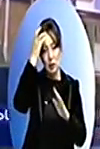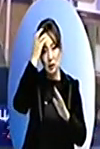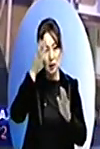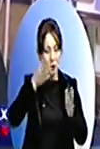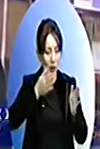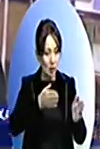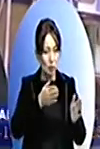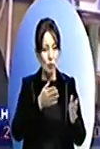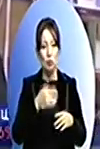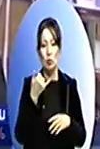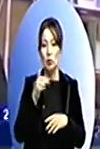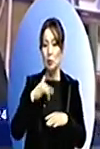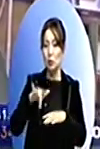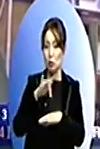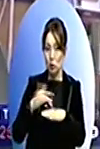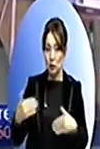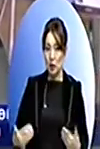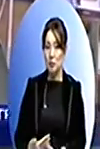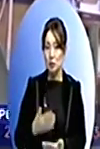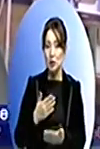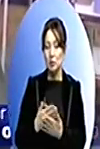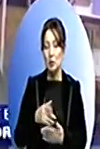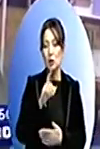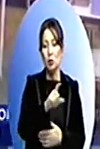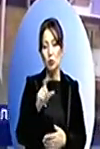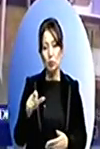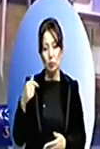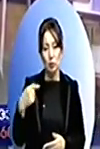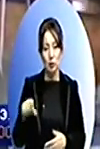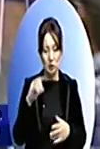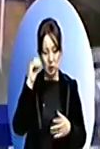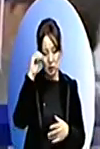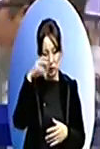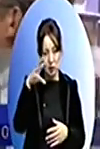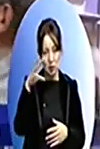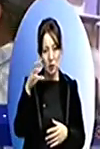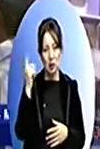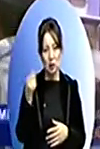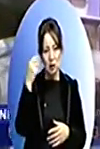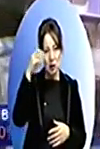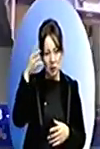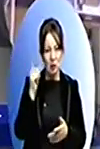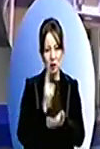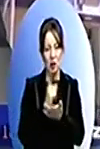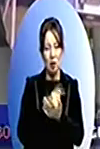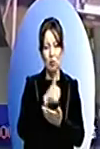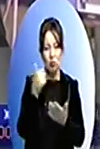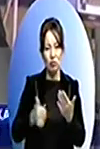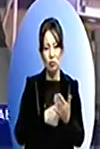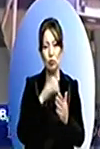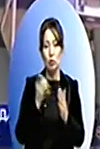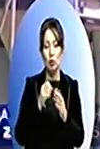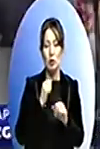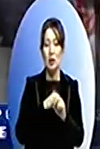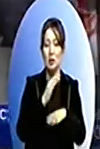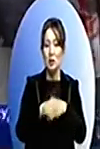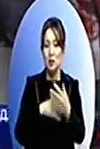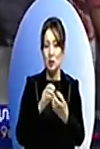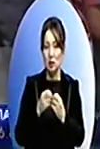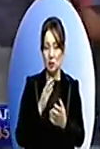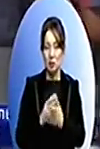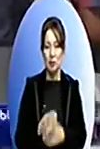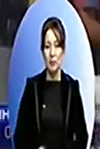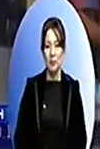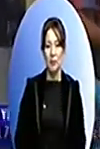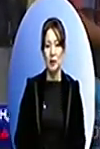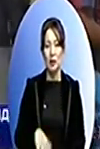одоо Улаанбаатар хотод амьдарч байгаа ард иргэд маань одоо гэрэл цахилгаанаар бол заавал хангах хэрэгтэй гэж одоо ажлууд нь хийгдэж байгаа маа. Ямар ч юм бид